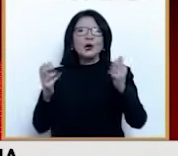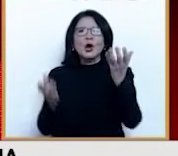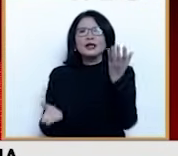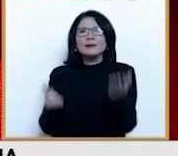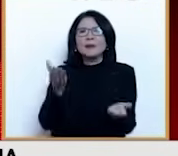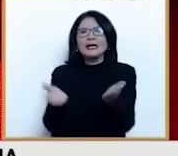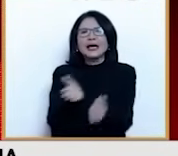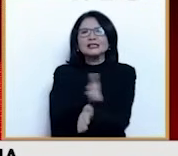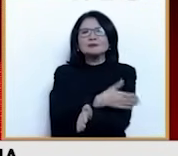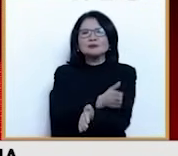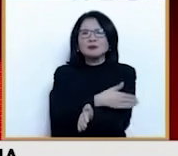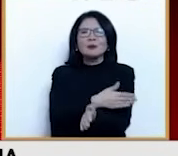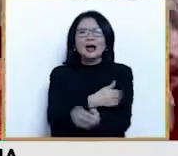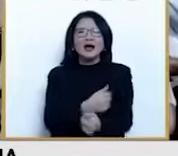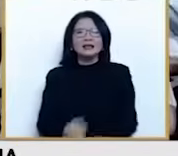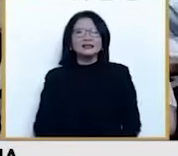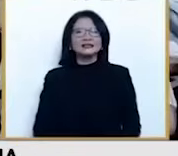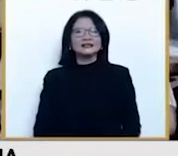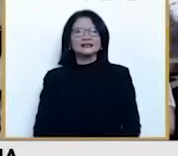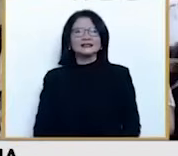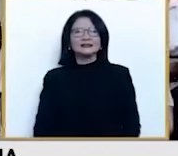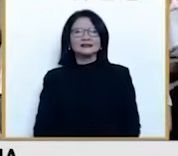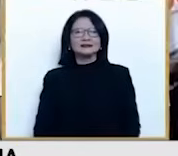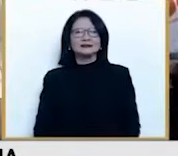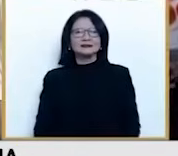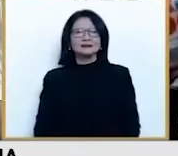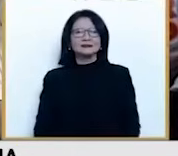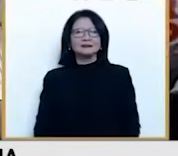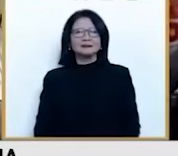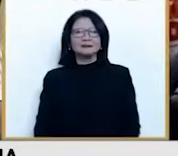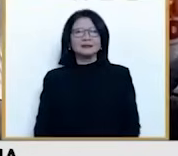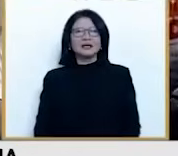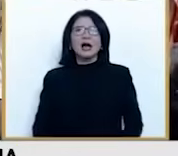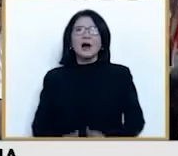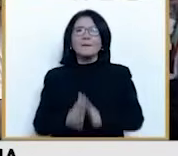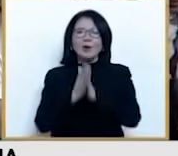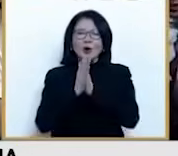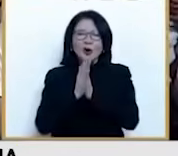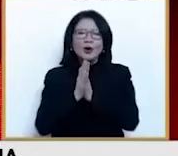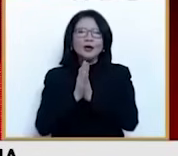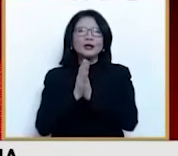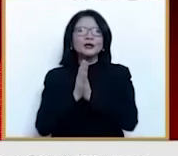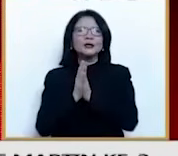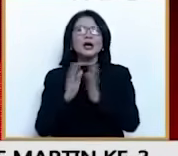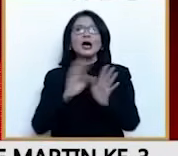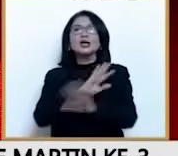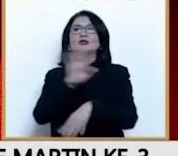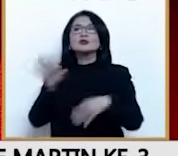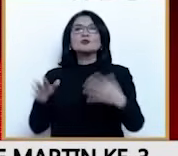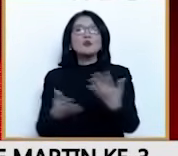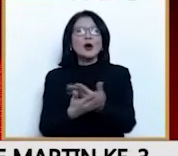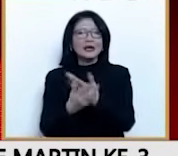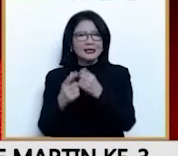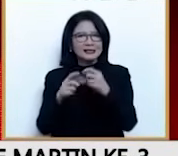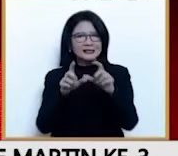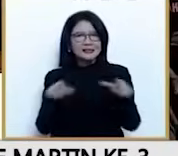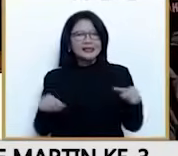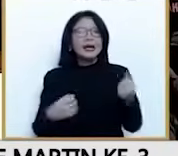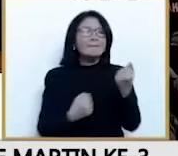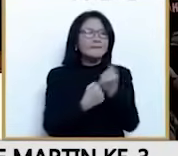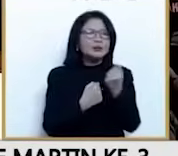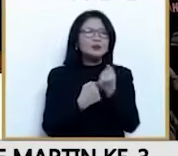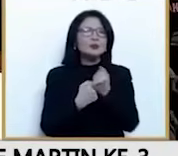dengan segmen-segmen sebelumnya. Sehingga kami juga mohon kerjasama dari semua yang ada di sini, para hadirin, para